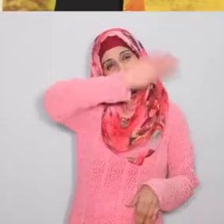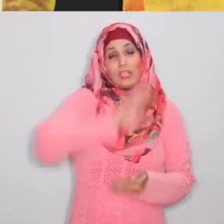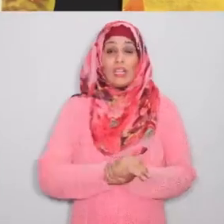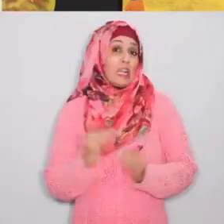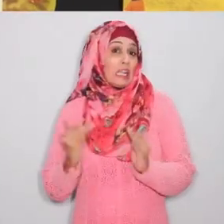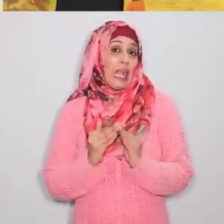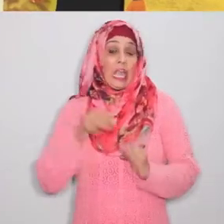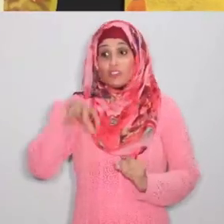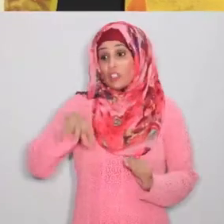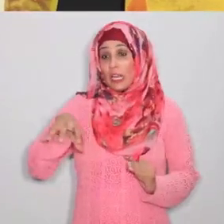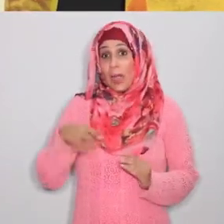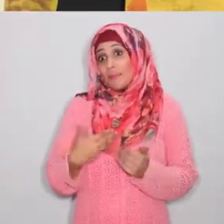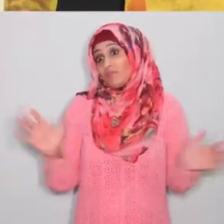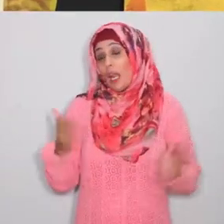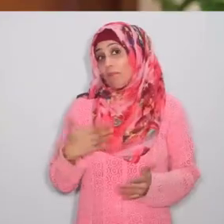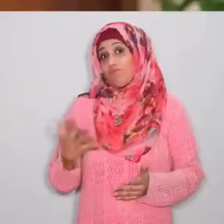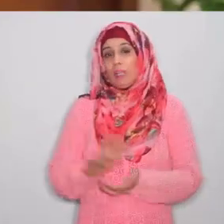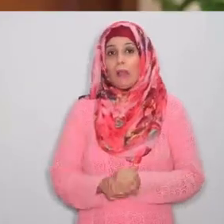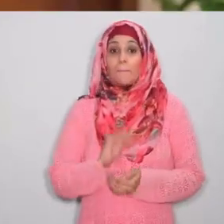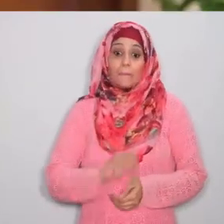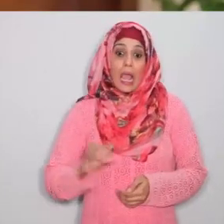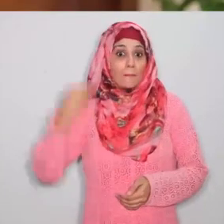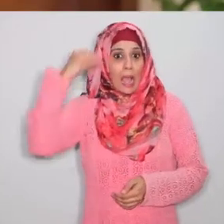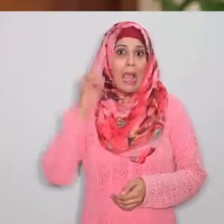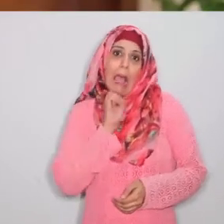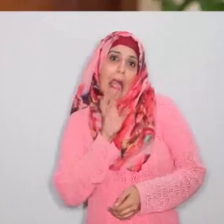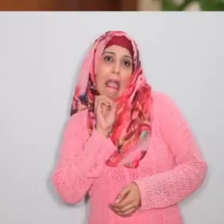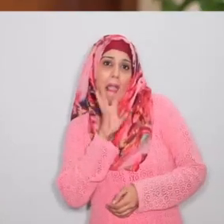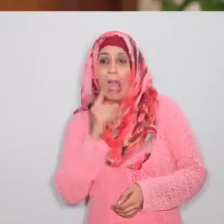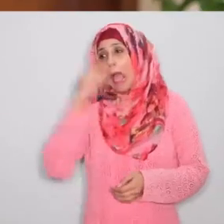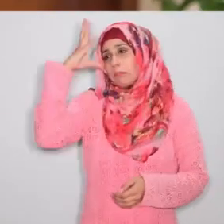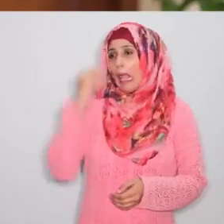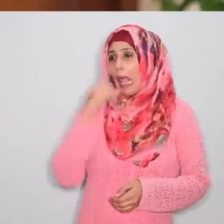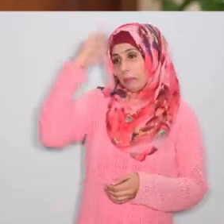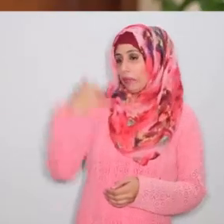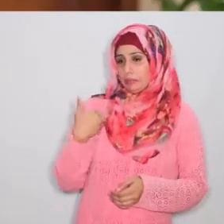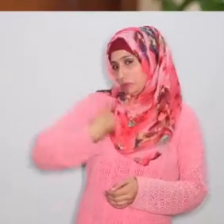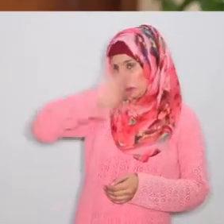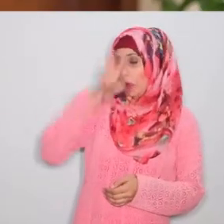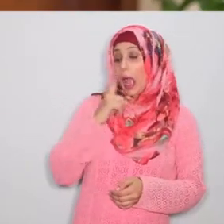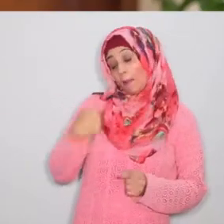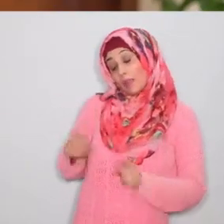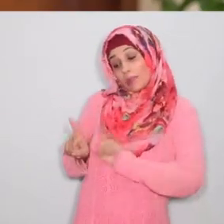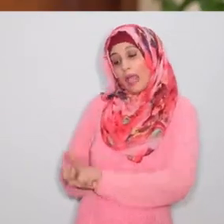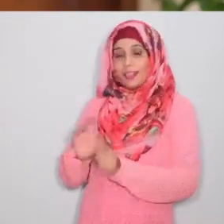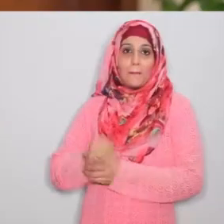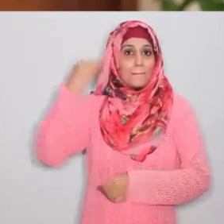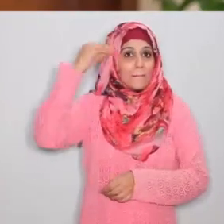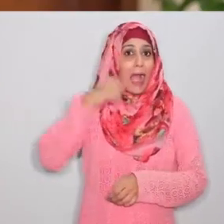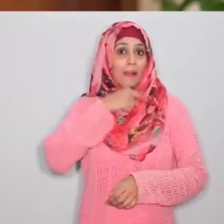जगह थी नहीं। ओए ओए अम्मी, हमें कहीं नहीं जाना आपके बगैर, मोनी और नोनी ने